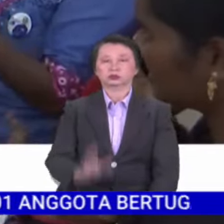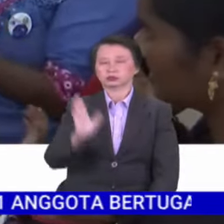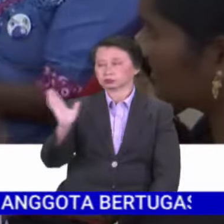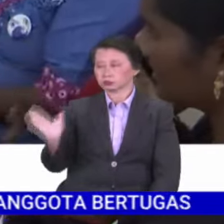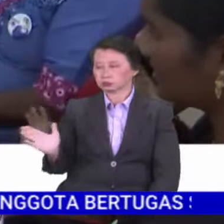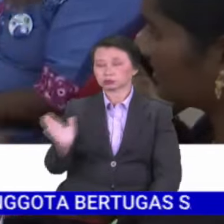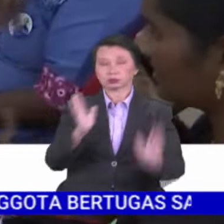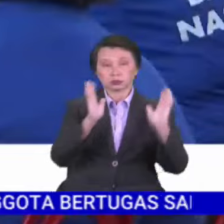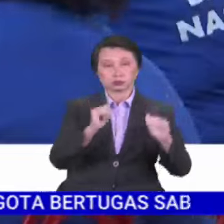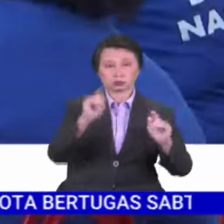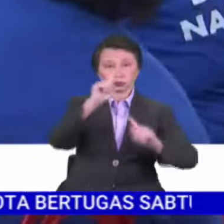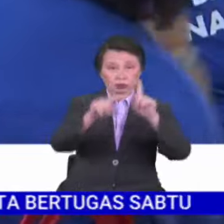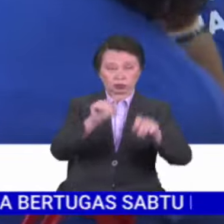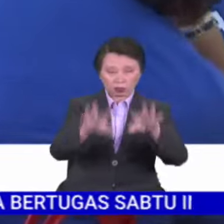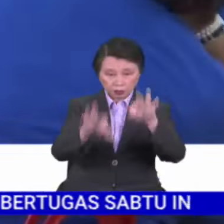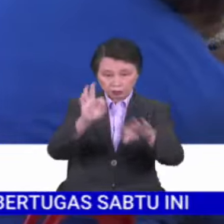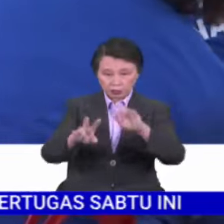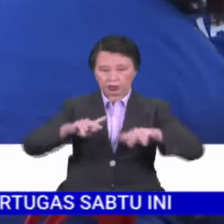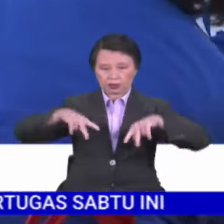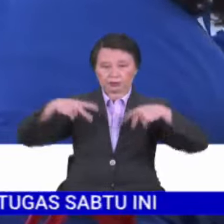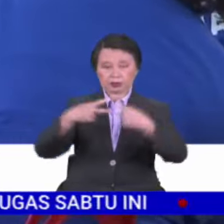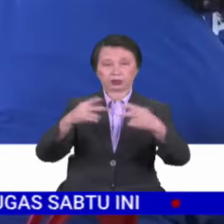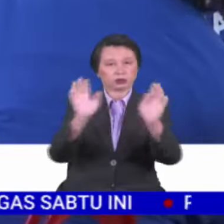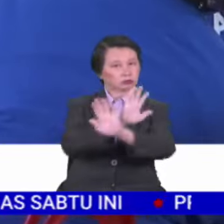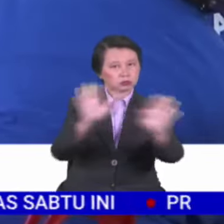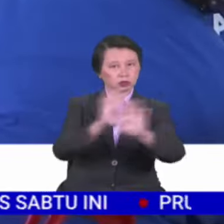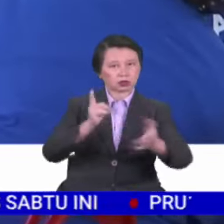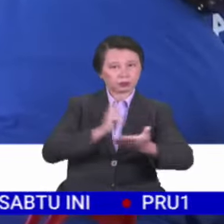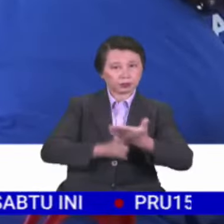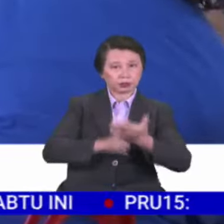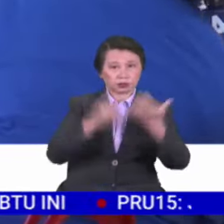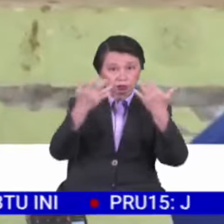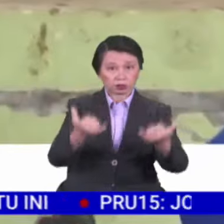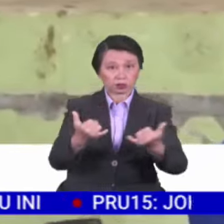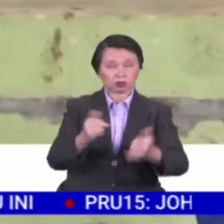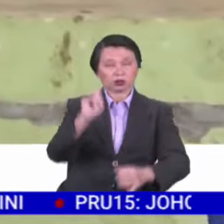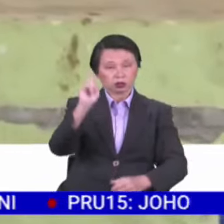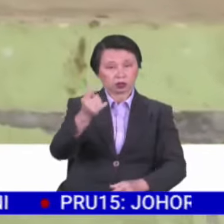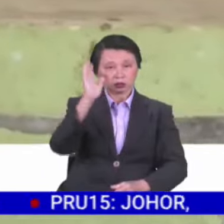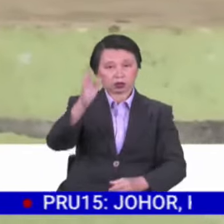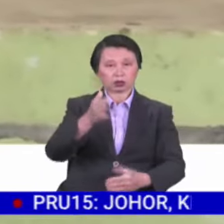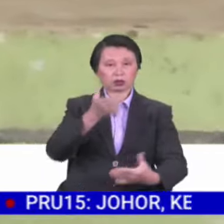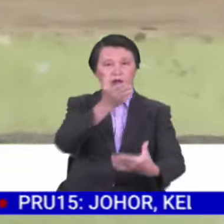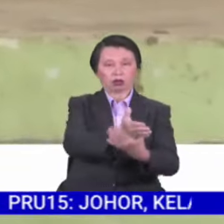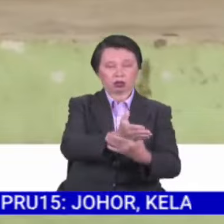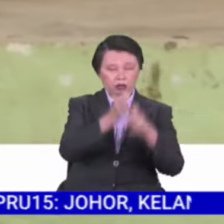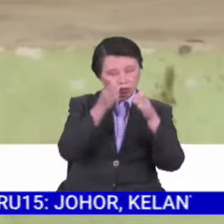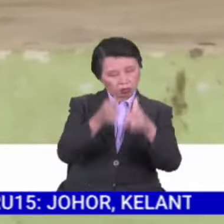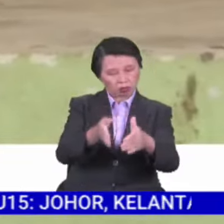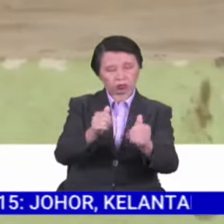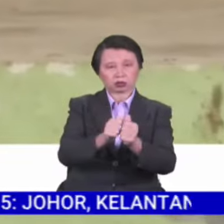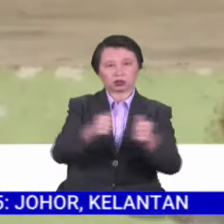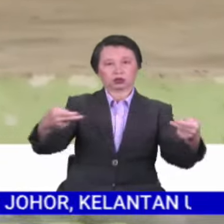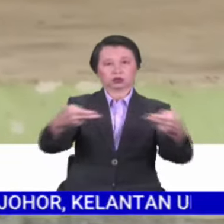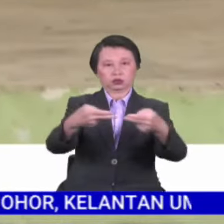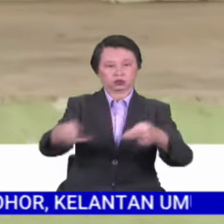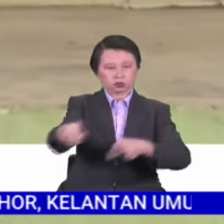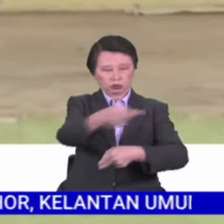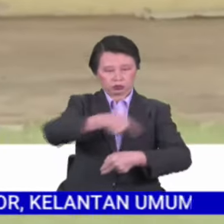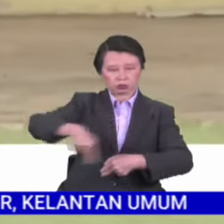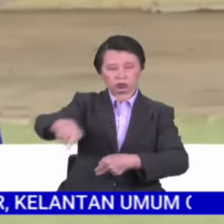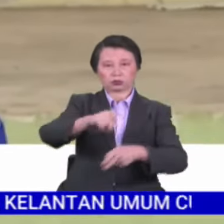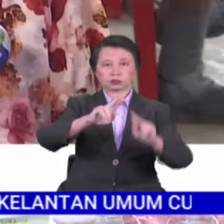Beliau berharap agar soal pemilihan parti juga tidak dibincangkan ketika ini kerana ia hanya akan mengganggu tumpuan dan hubungan dalam